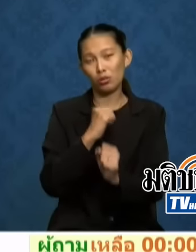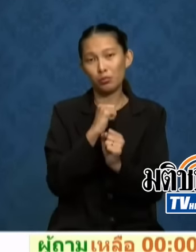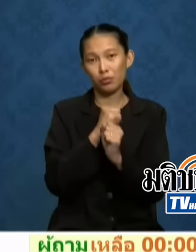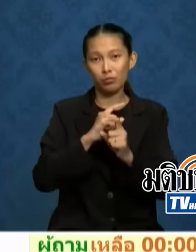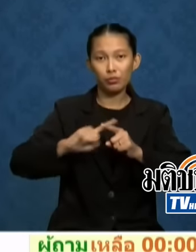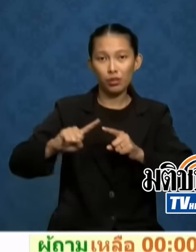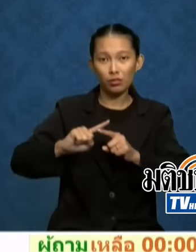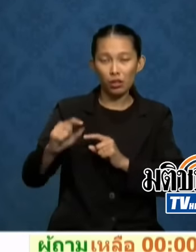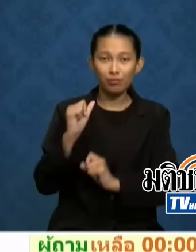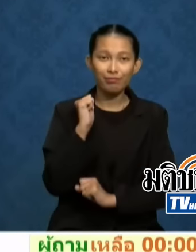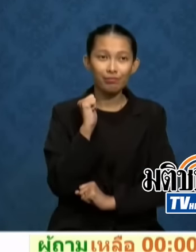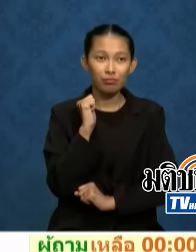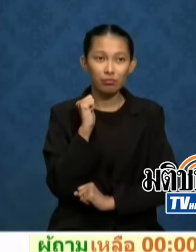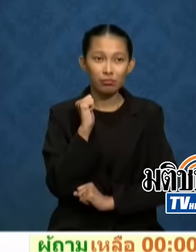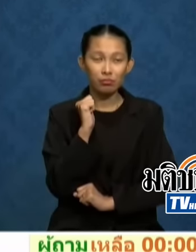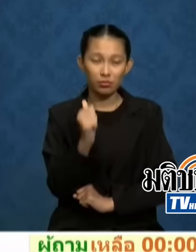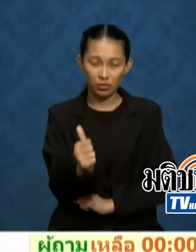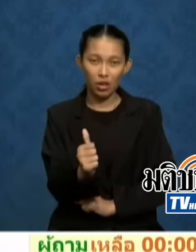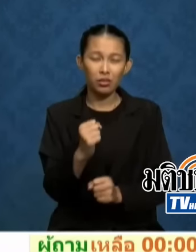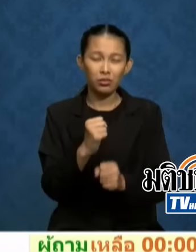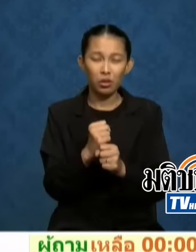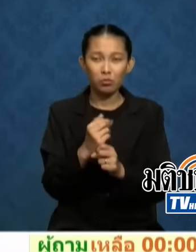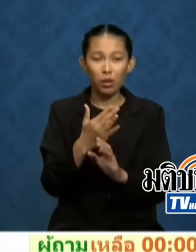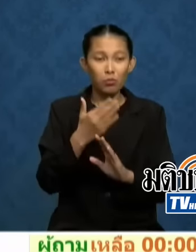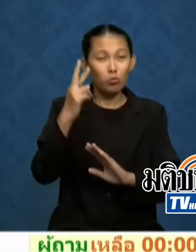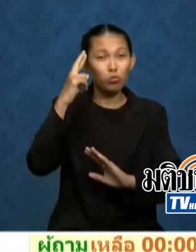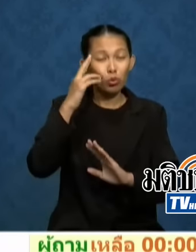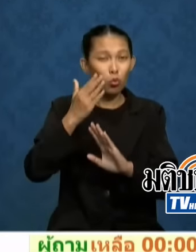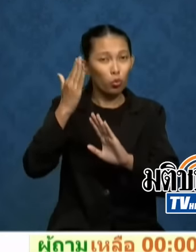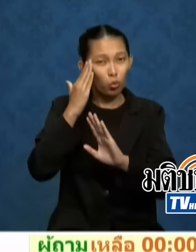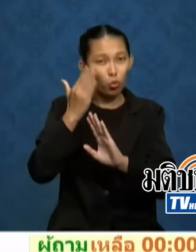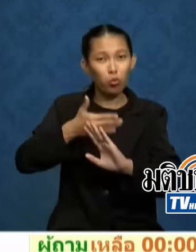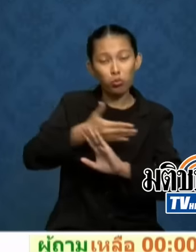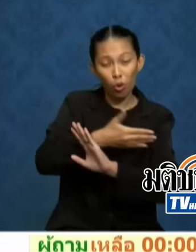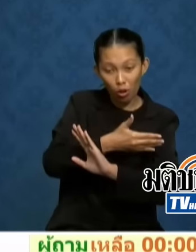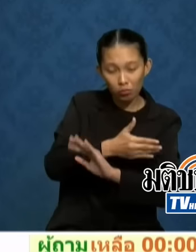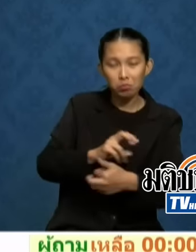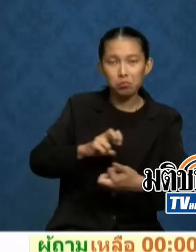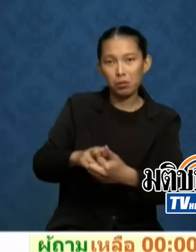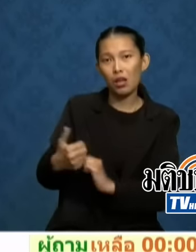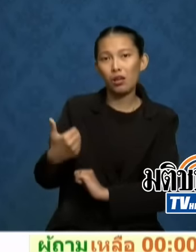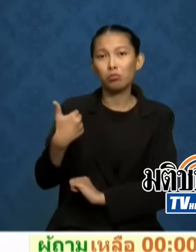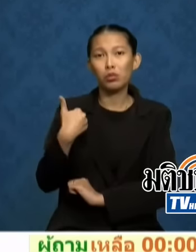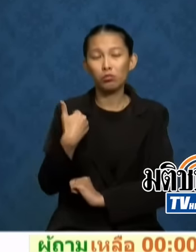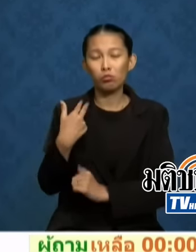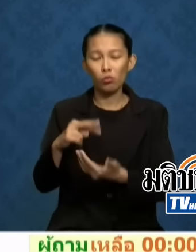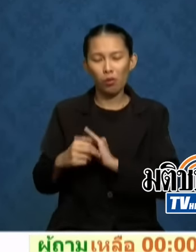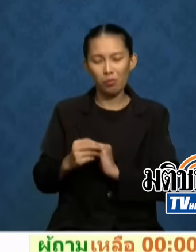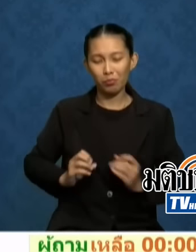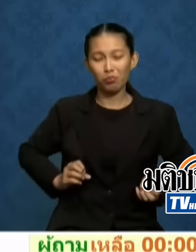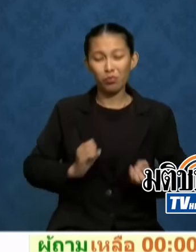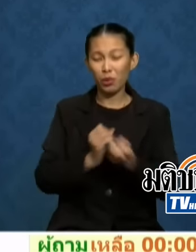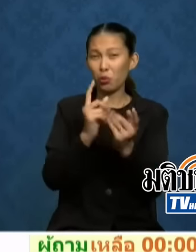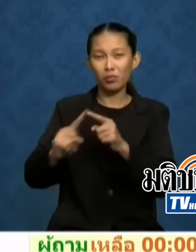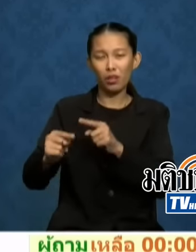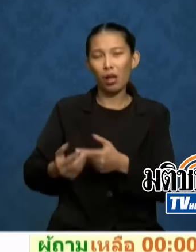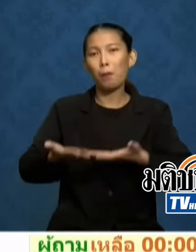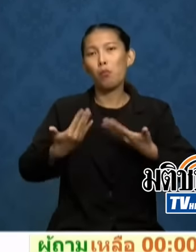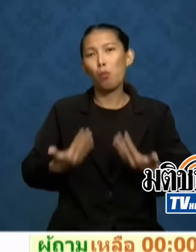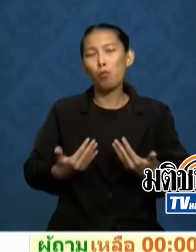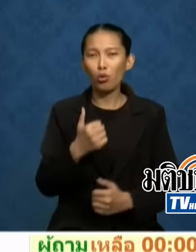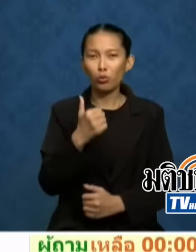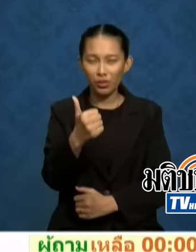ให้มันรู้ล่วงก่อนที่มันจะเกิดเหตุทั้งหลายเนี่ยนะครับความไม่แรงทั้งหลายมันก็จะเบาบางลง